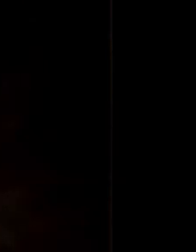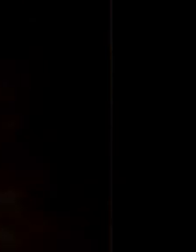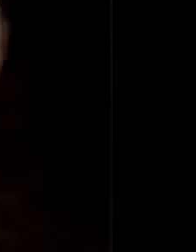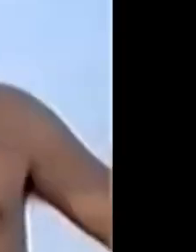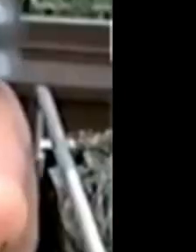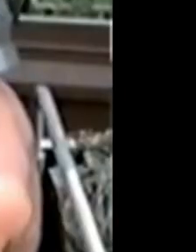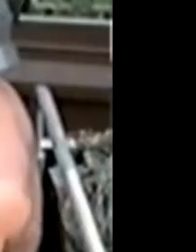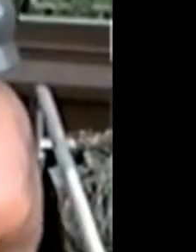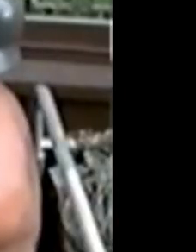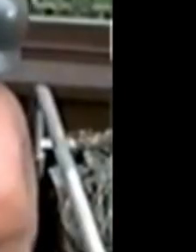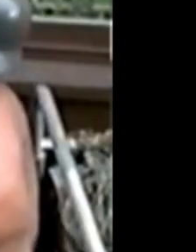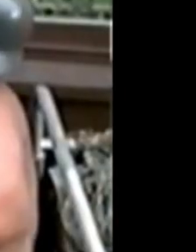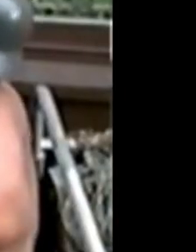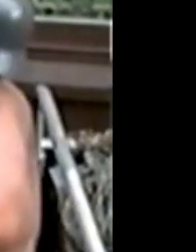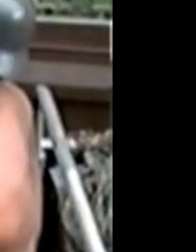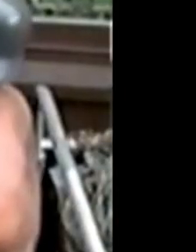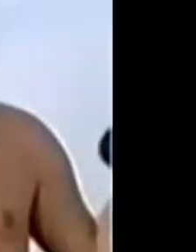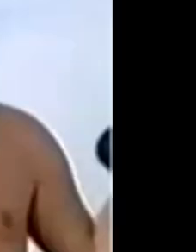plaisir, vin rouge.